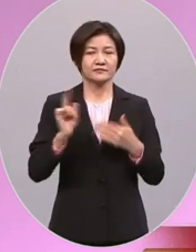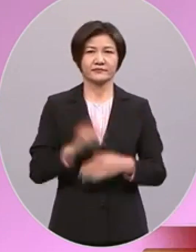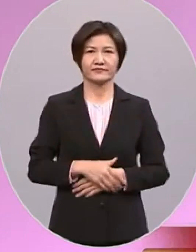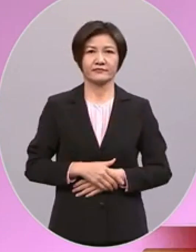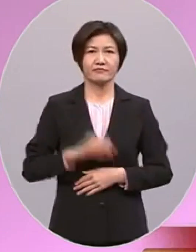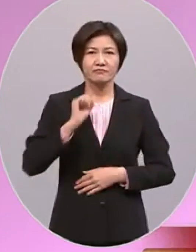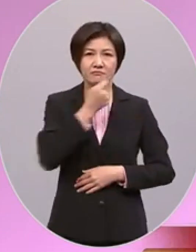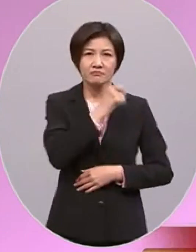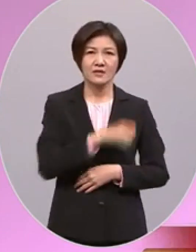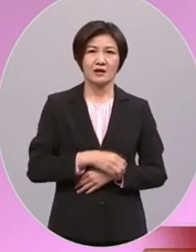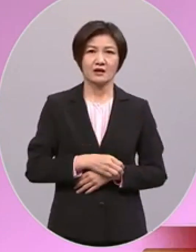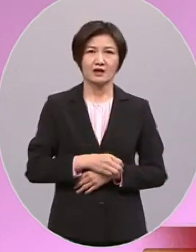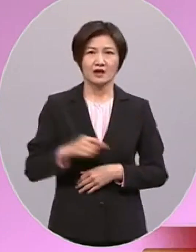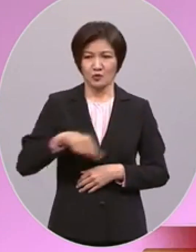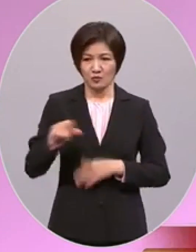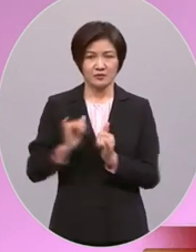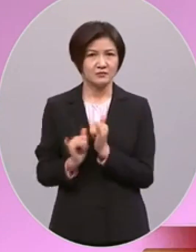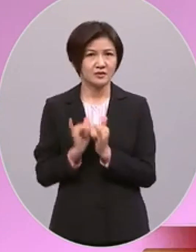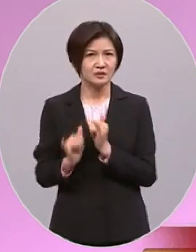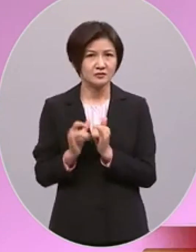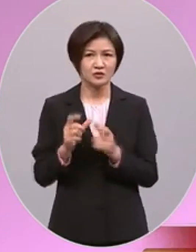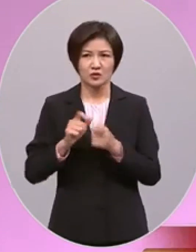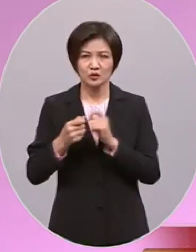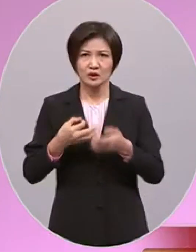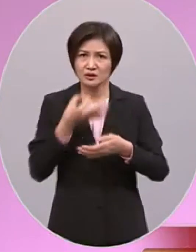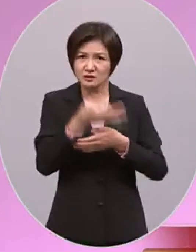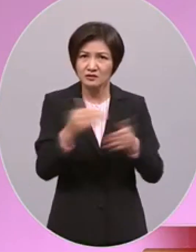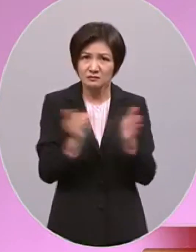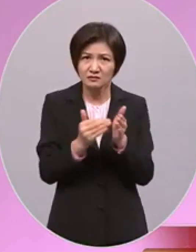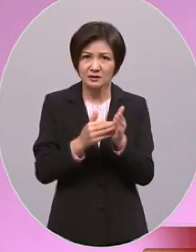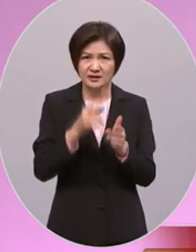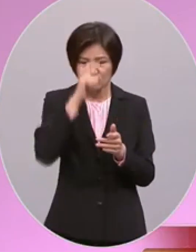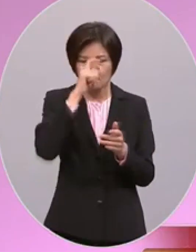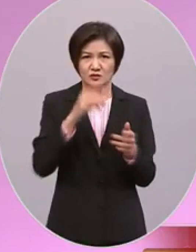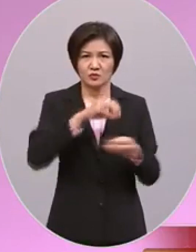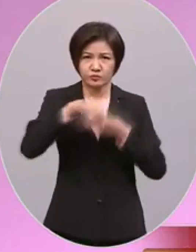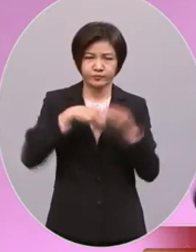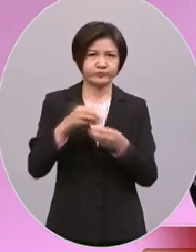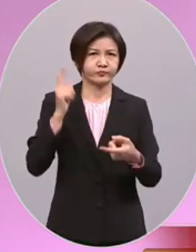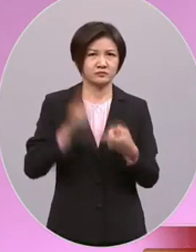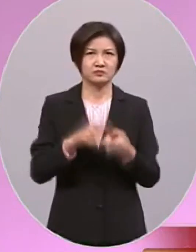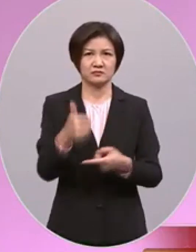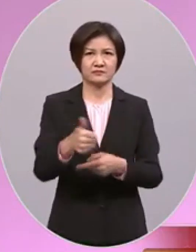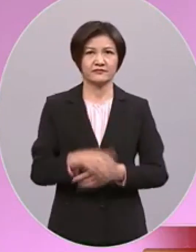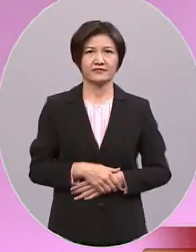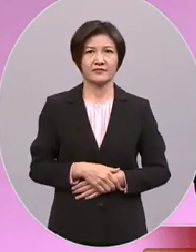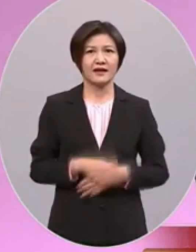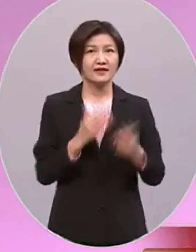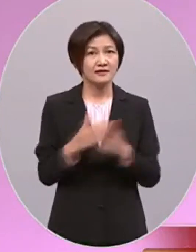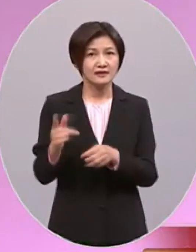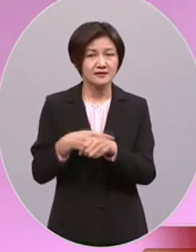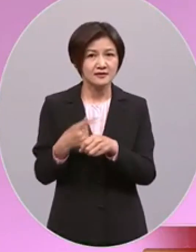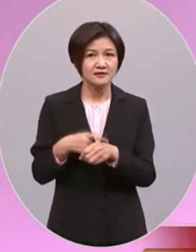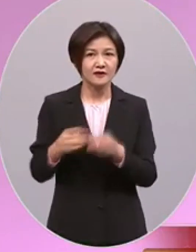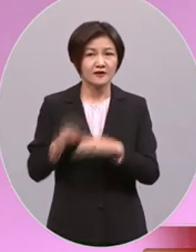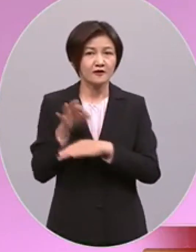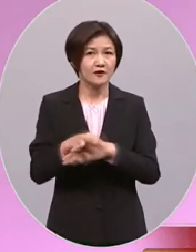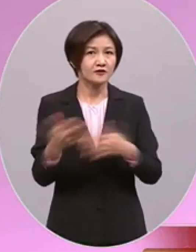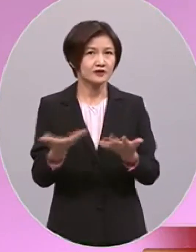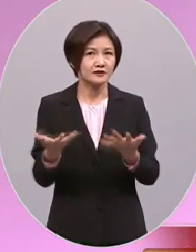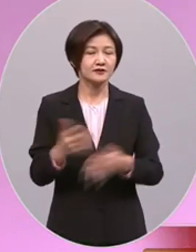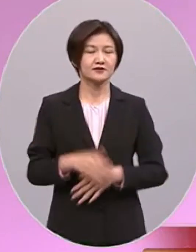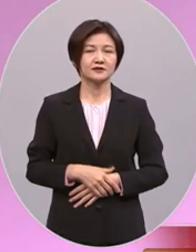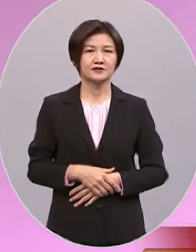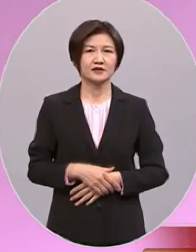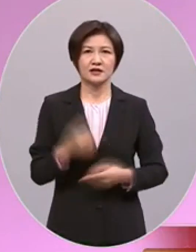我们的这个国家，我们所有纳税人的血汗钱需要做最理性最妥善的运用，而一个理性的投资案必